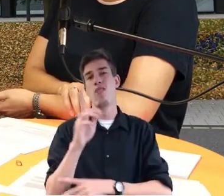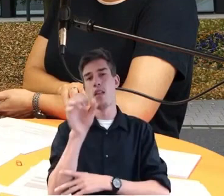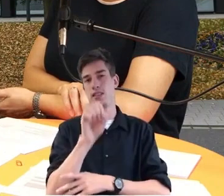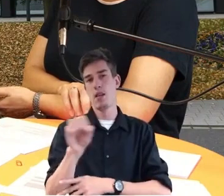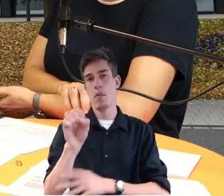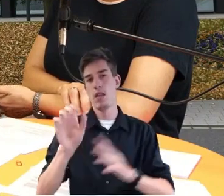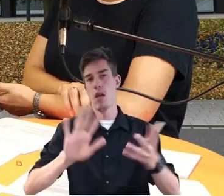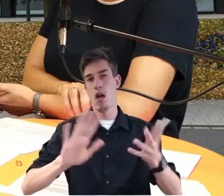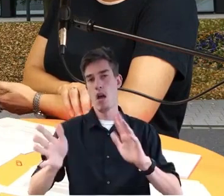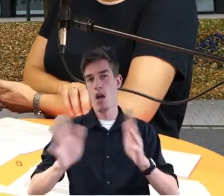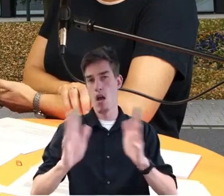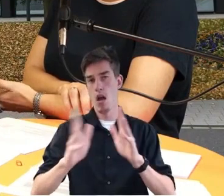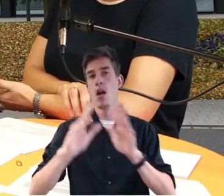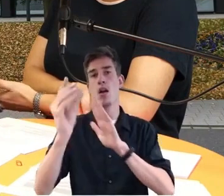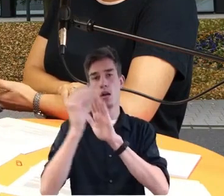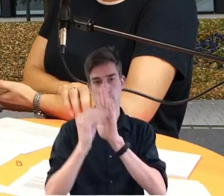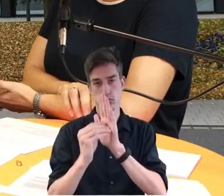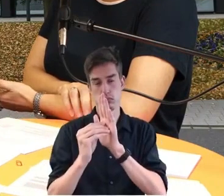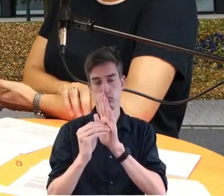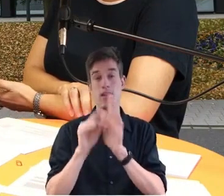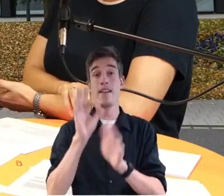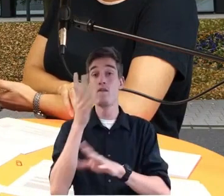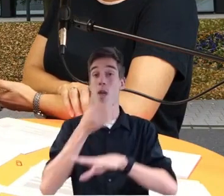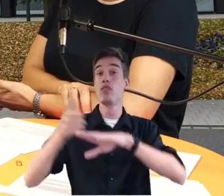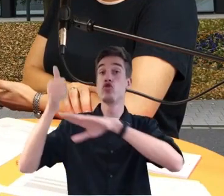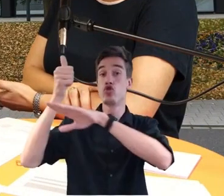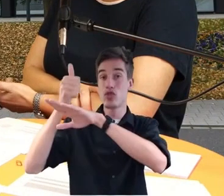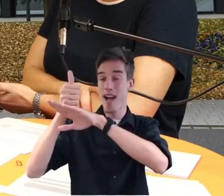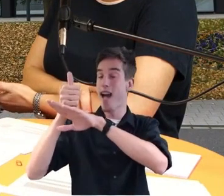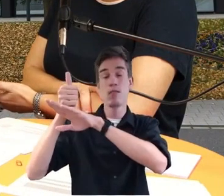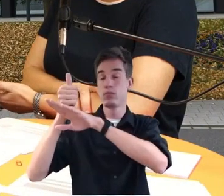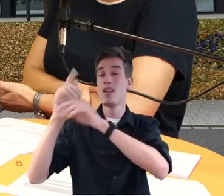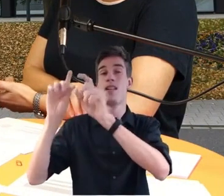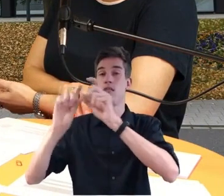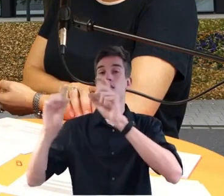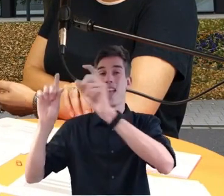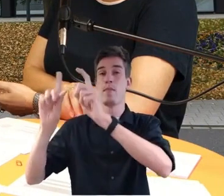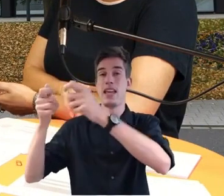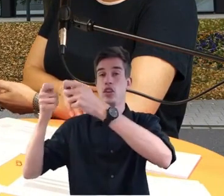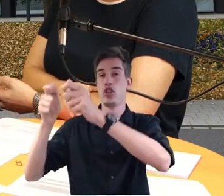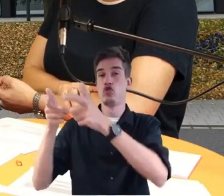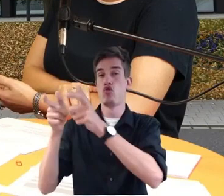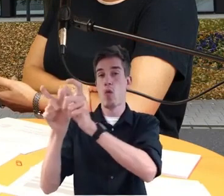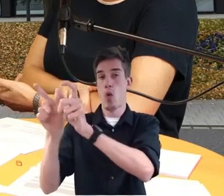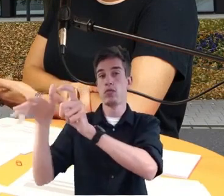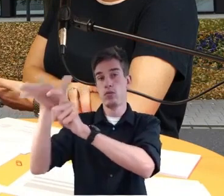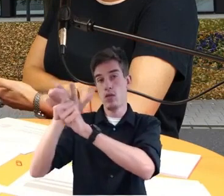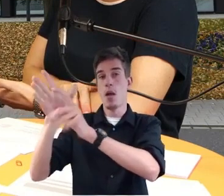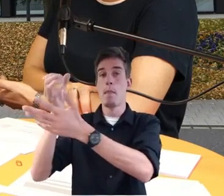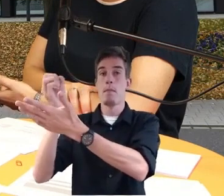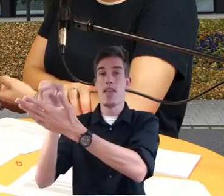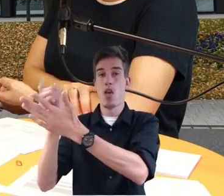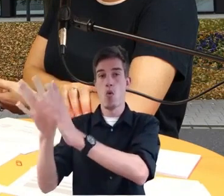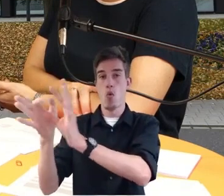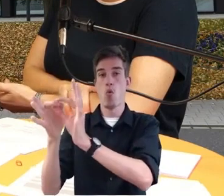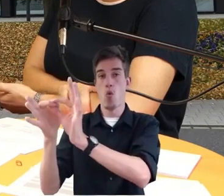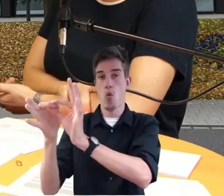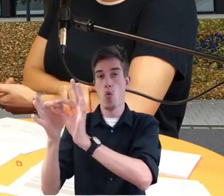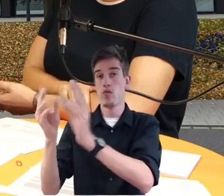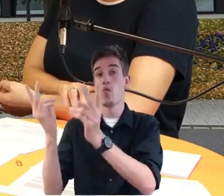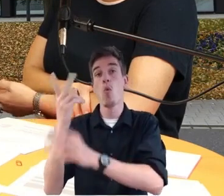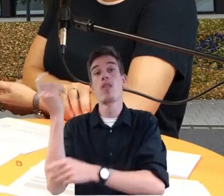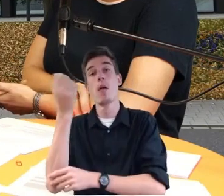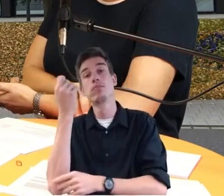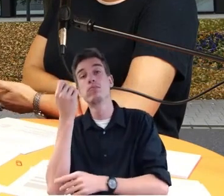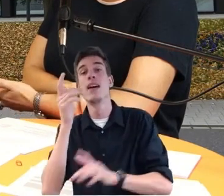und für die stäbe wie gesagt sind es geschlossene gremien da tritt an die entsprechende behörde oder vielleicht sogar auch ein betreiber kritischer